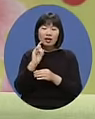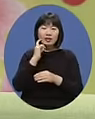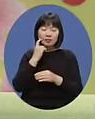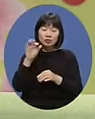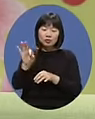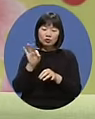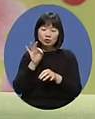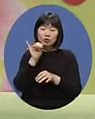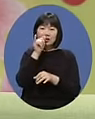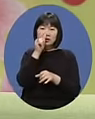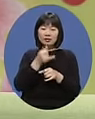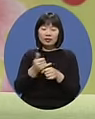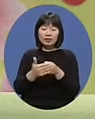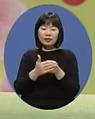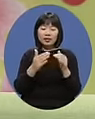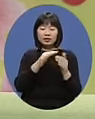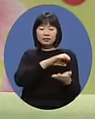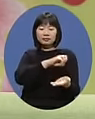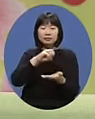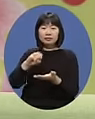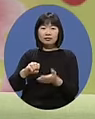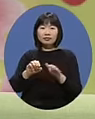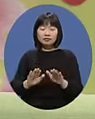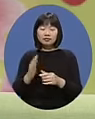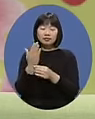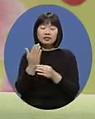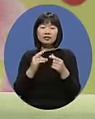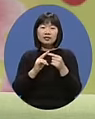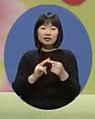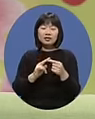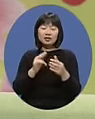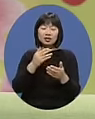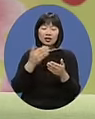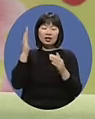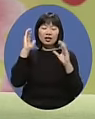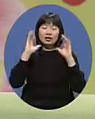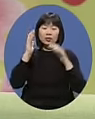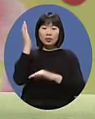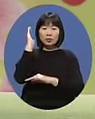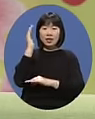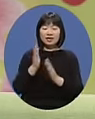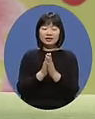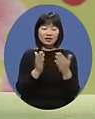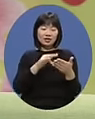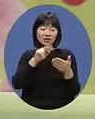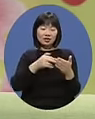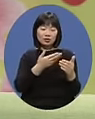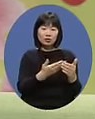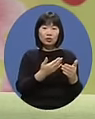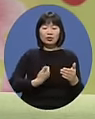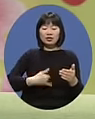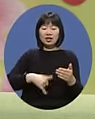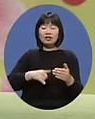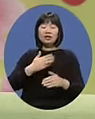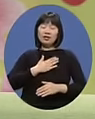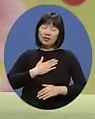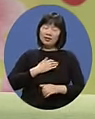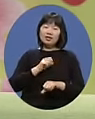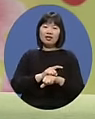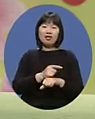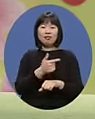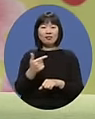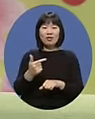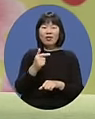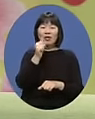하나 주워서 집에 가지고 와서 낙엽과 관련된 동화책이라도 읽어주면 아이의 감성도 풍부해지고 엄마도 예전에 그